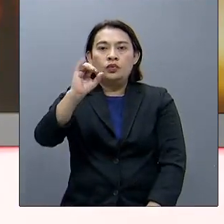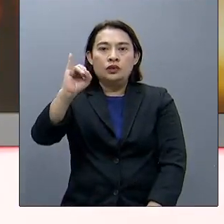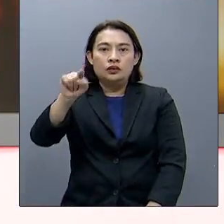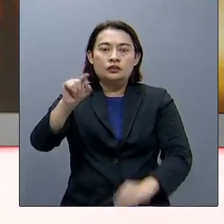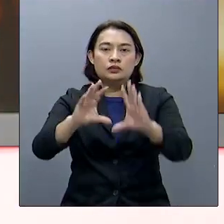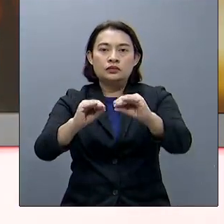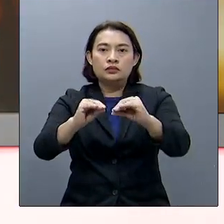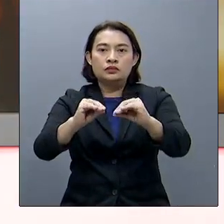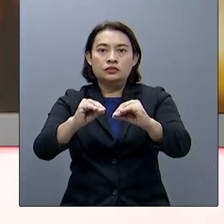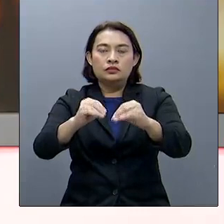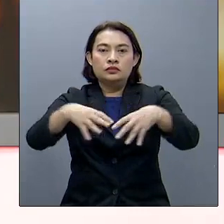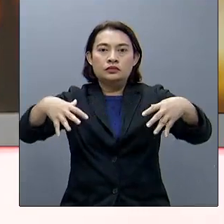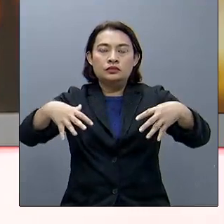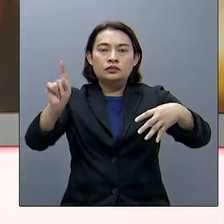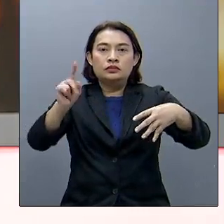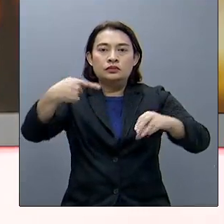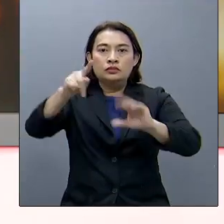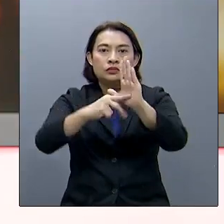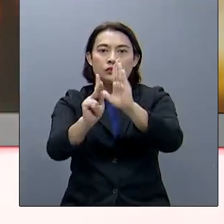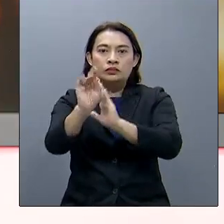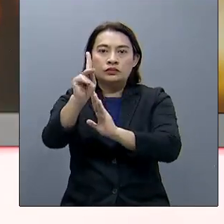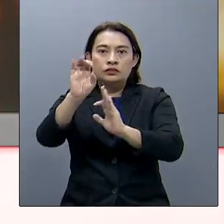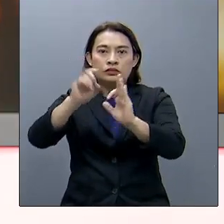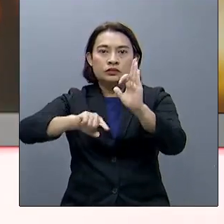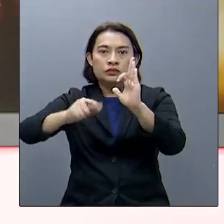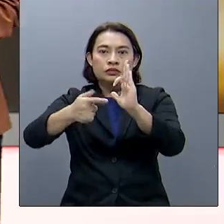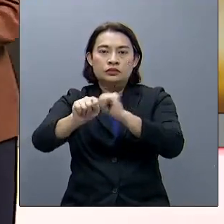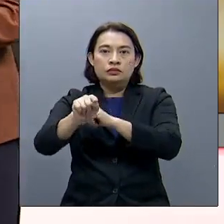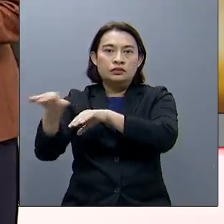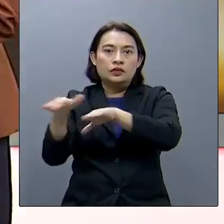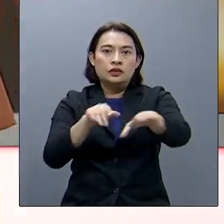มใหญ่ที่ปักกิ่งด้วยนะคะเพื่อแสดงความพร้อมของไทยในการเป็นฐานการ